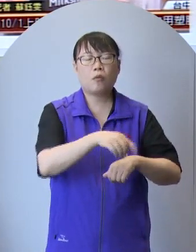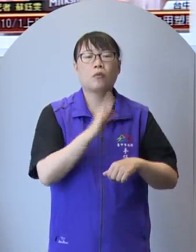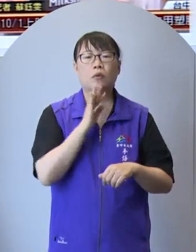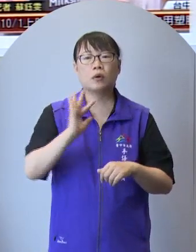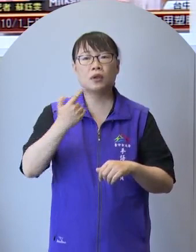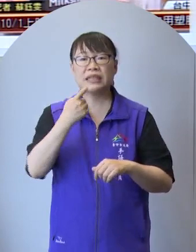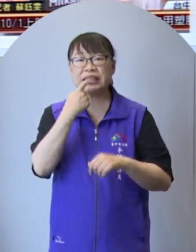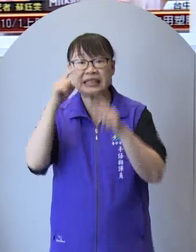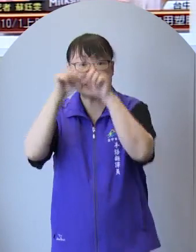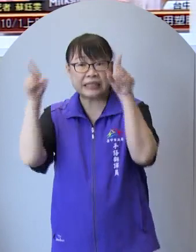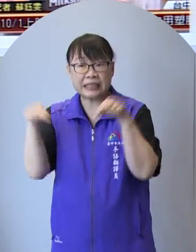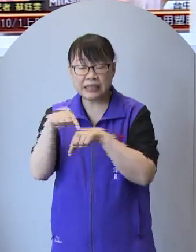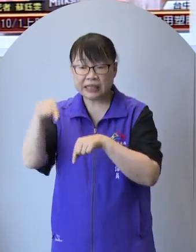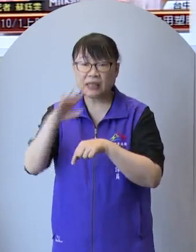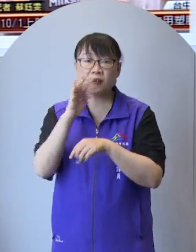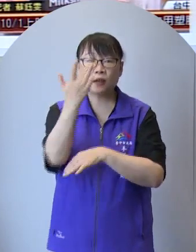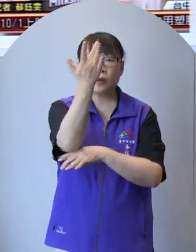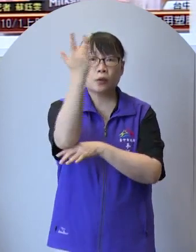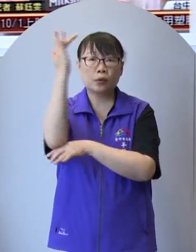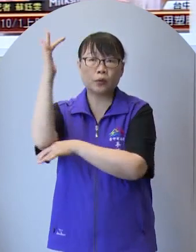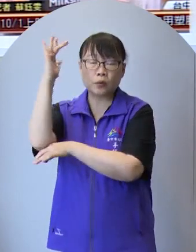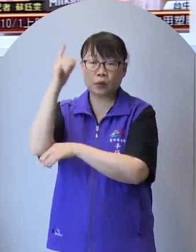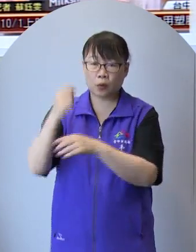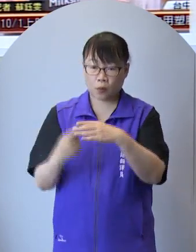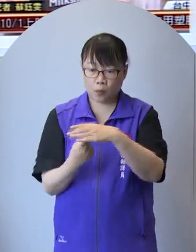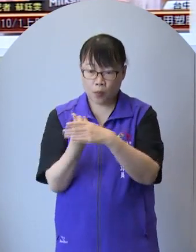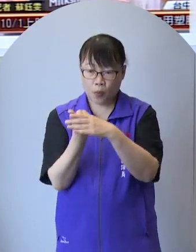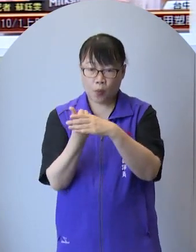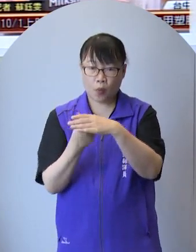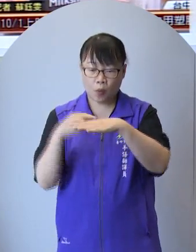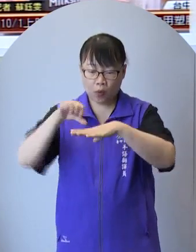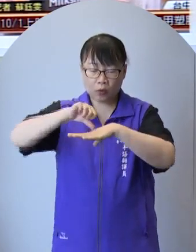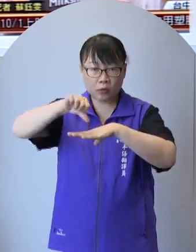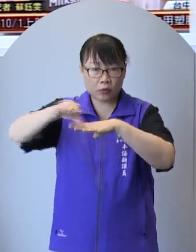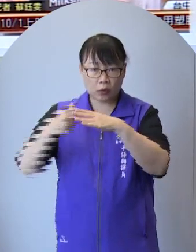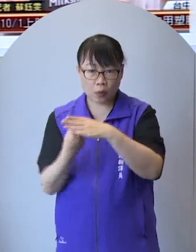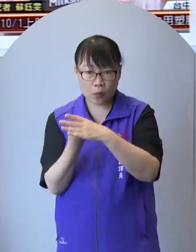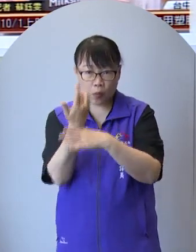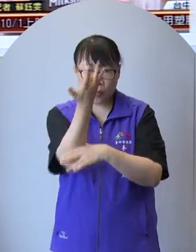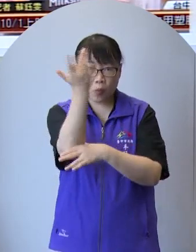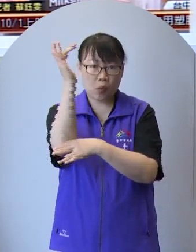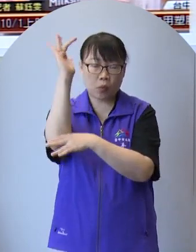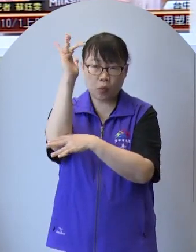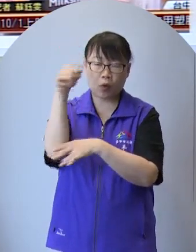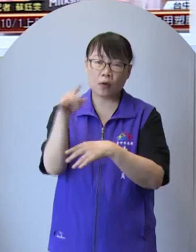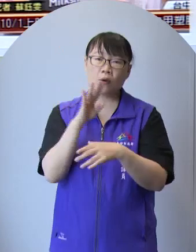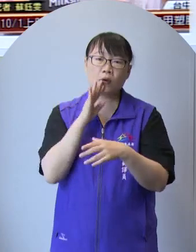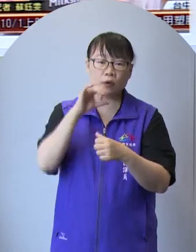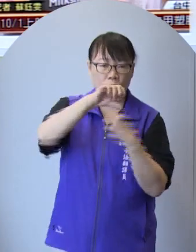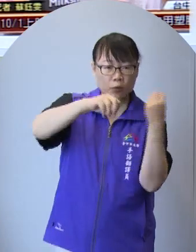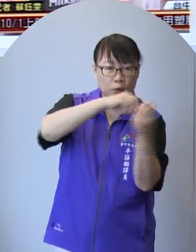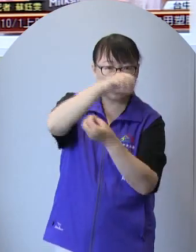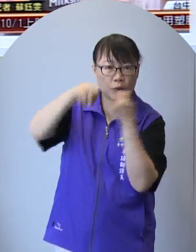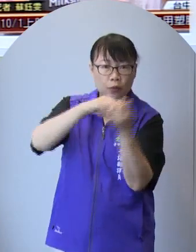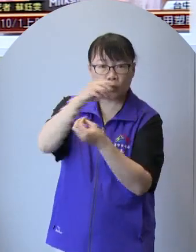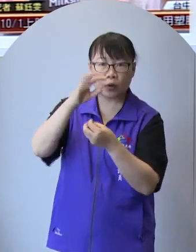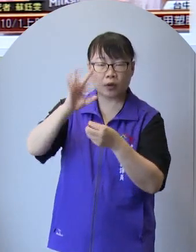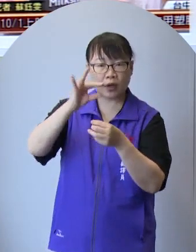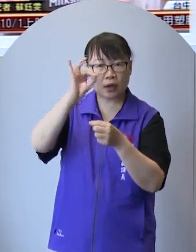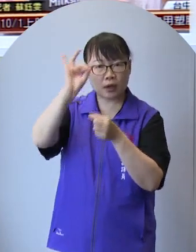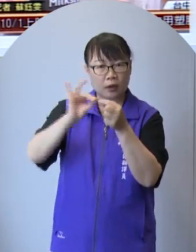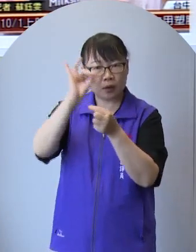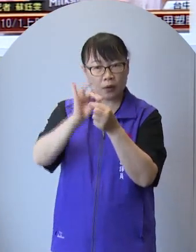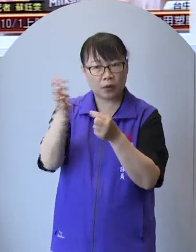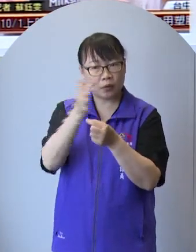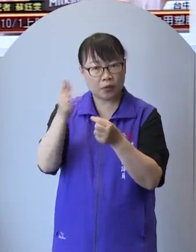木它其实是属于100年，它就可以再更新一次，100年就更新一次。好，所以这个部分在生命周期因为差异太